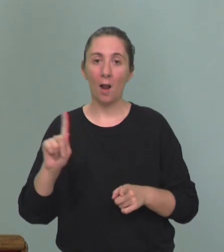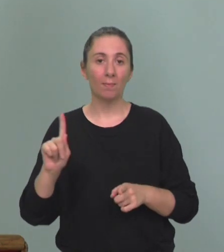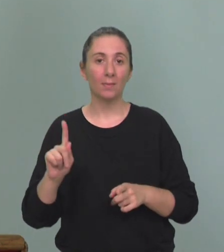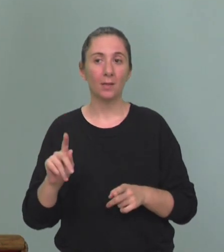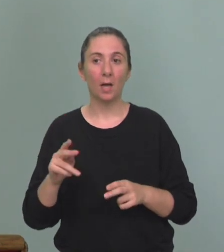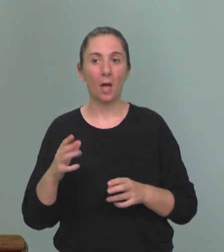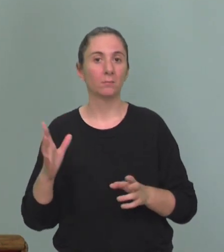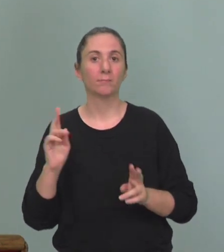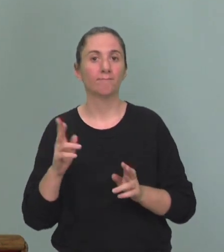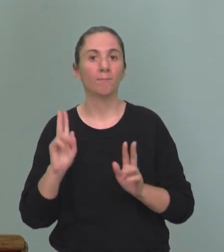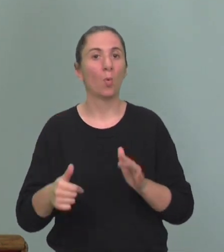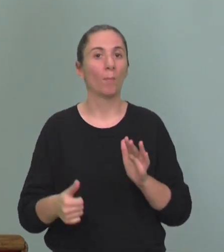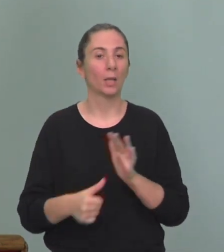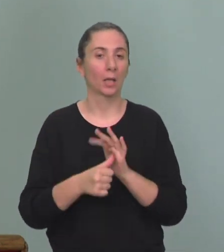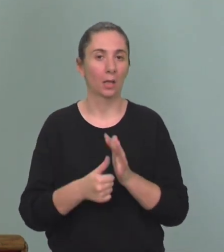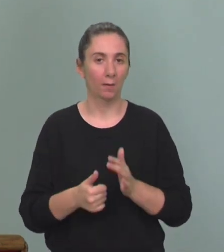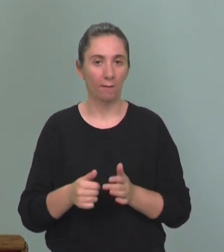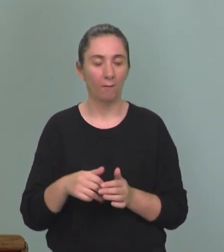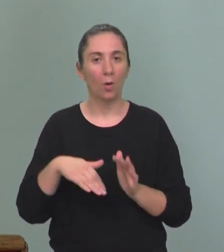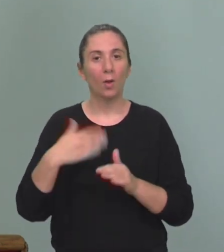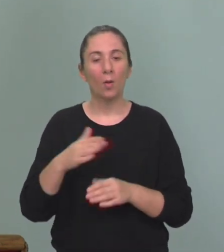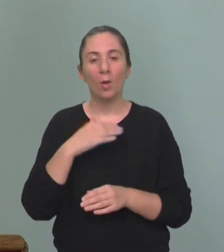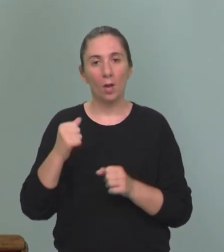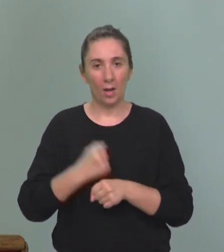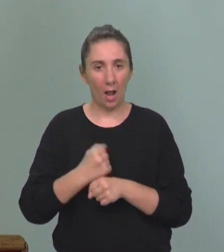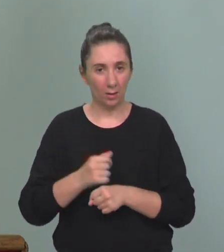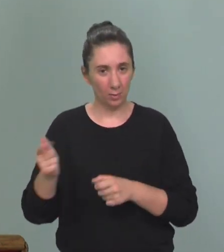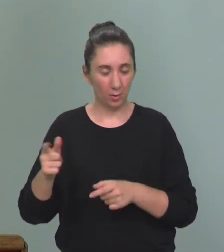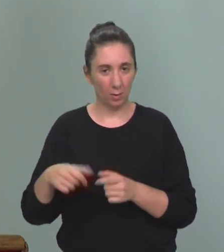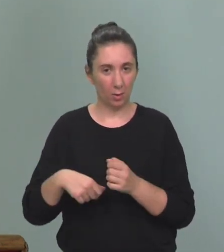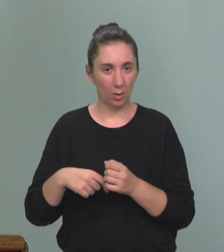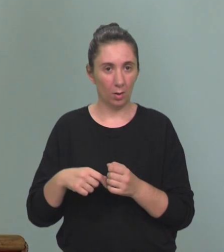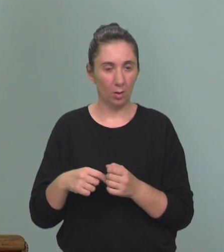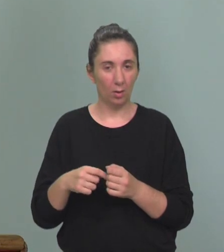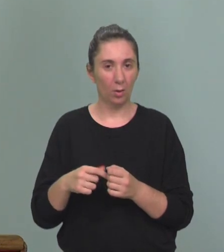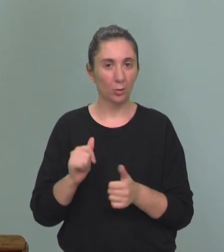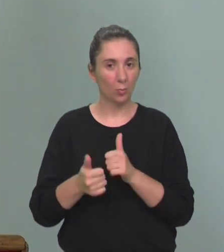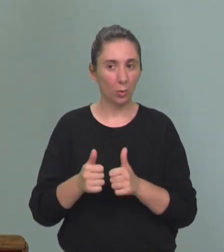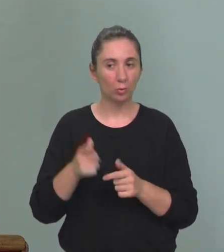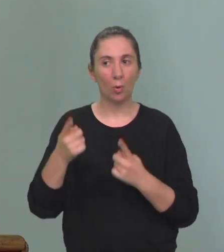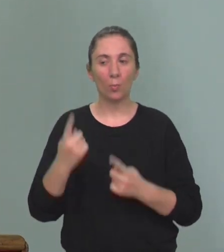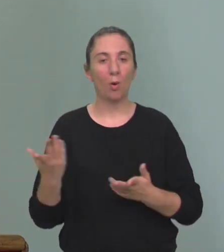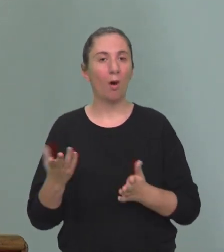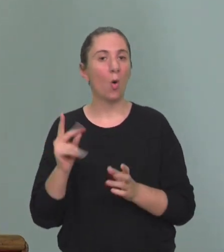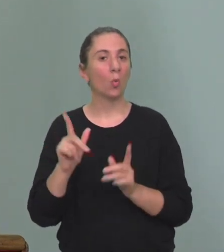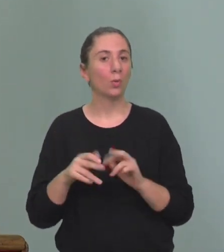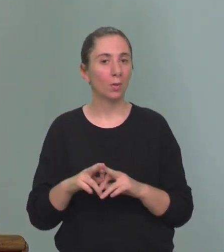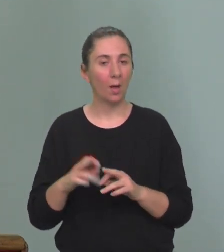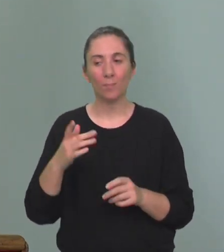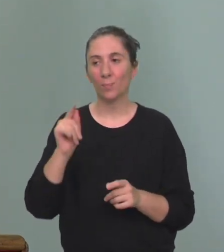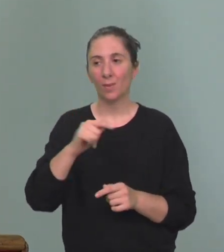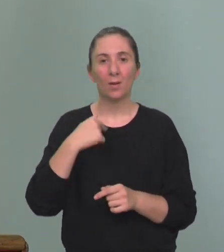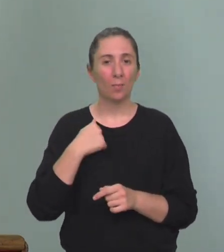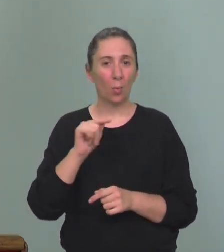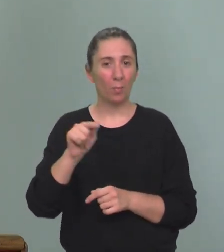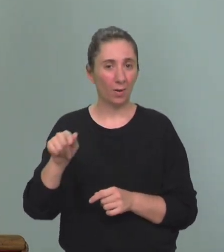uspjeh. Nakon određenog vremena predani rad sportaša postaje rutina. Ja sam tu sad zaveo nekoliko sportaša